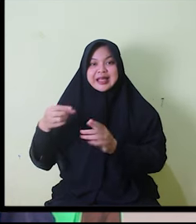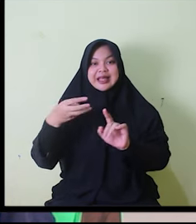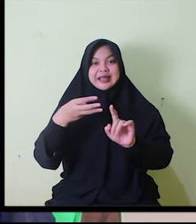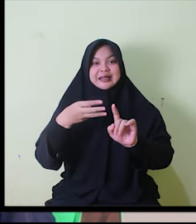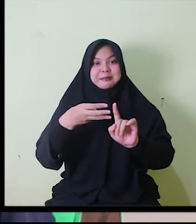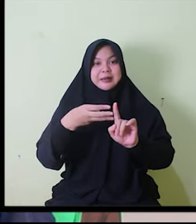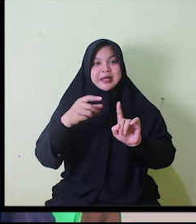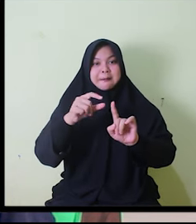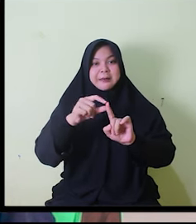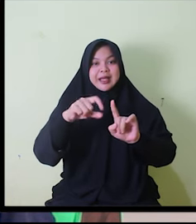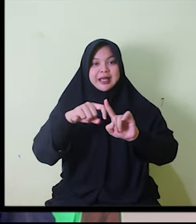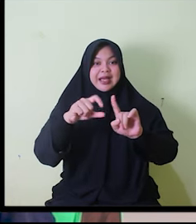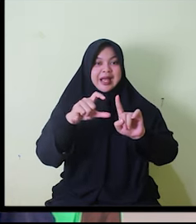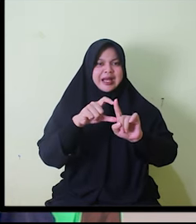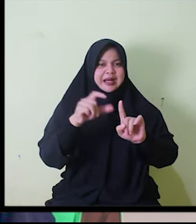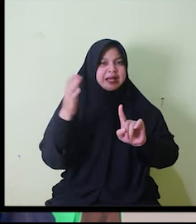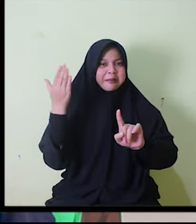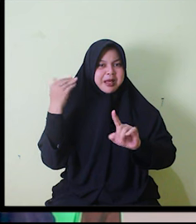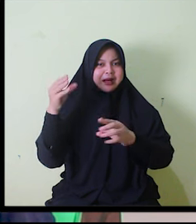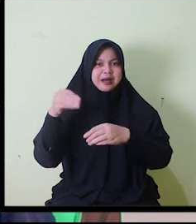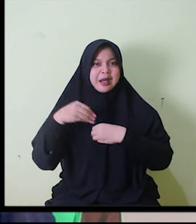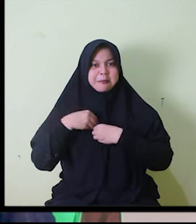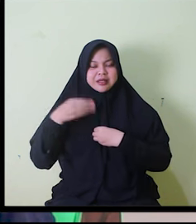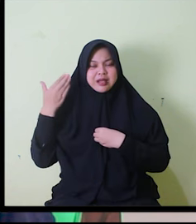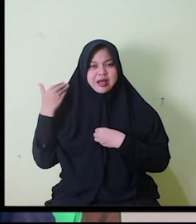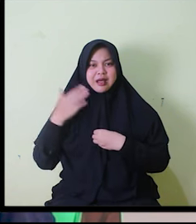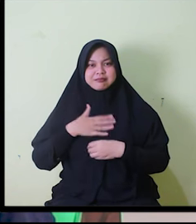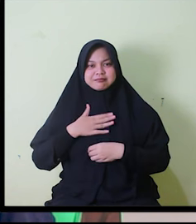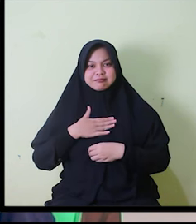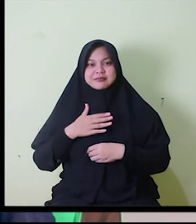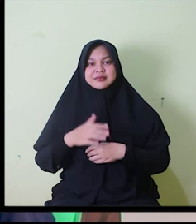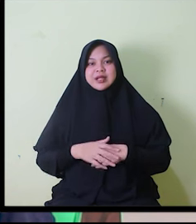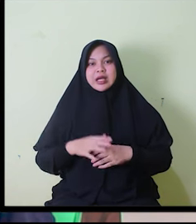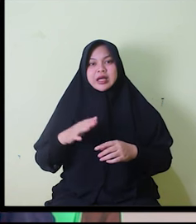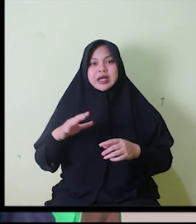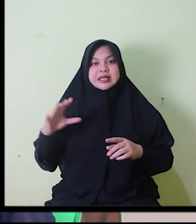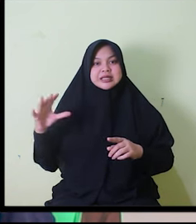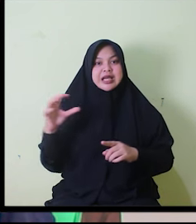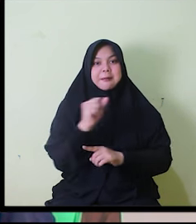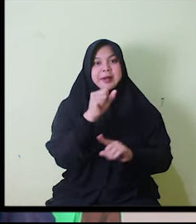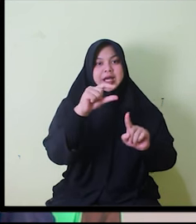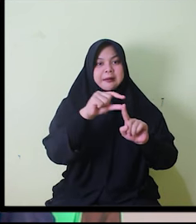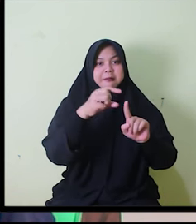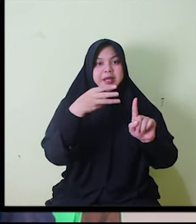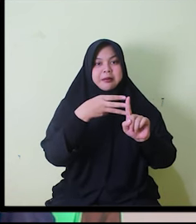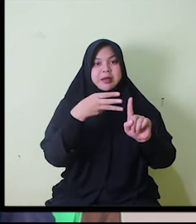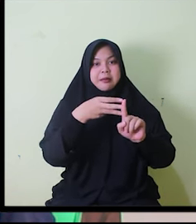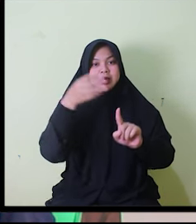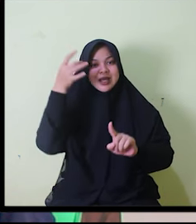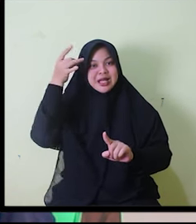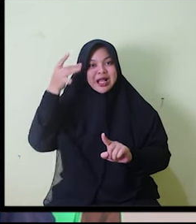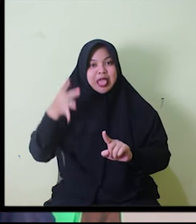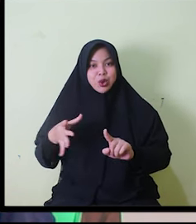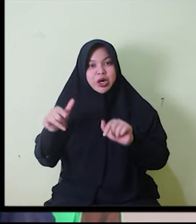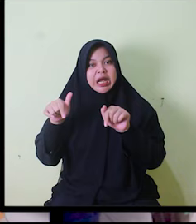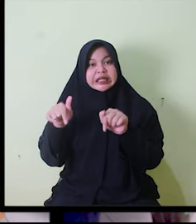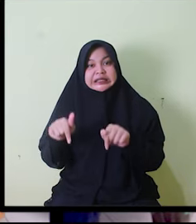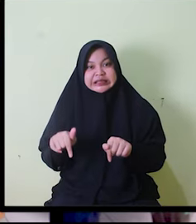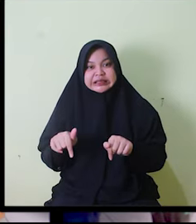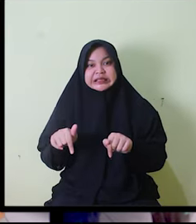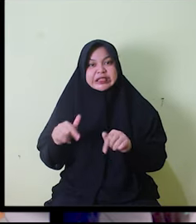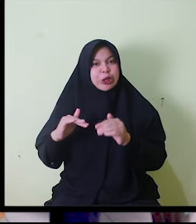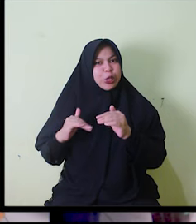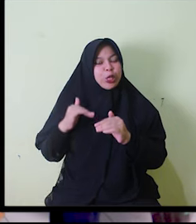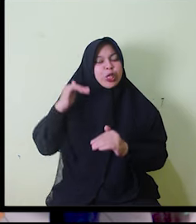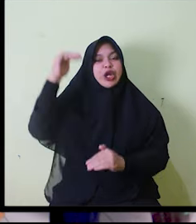saya apa dapat dari bpkd bahwa capaian PBB untuk keluran curah Giting itu